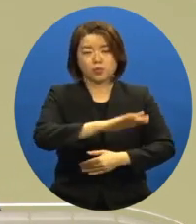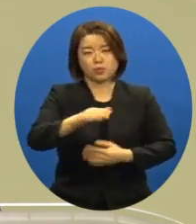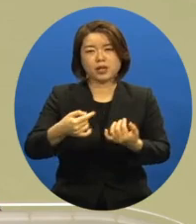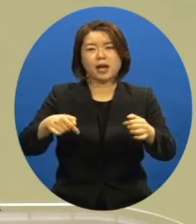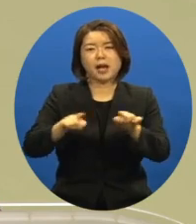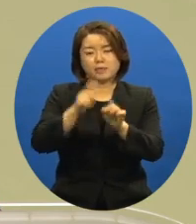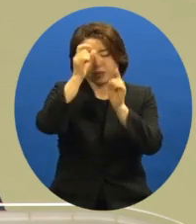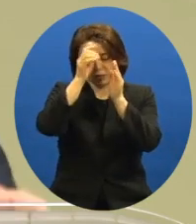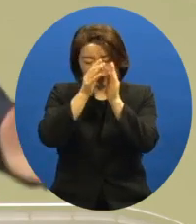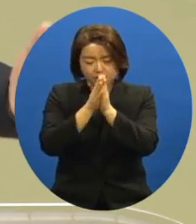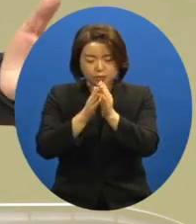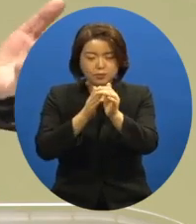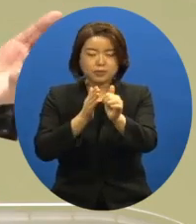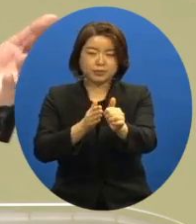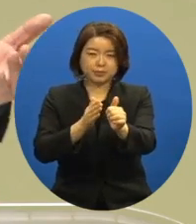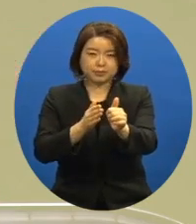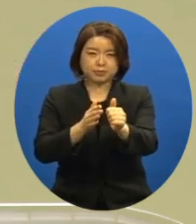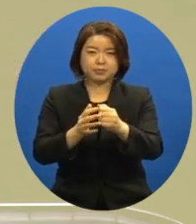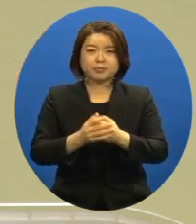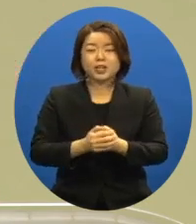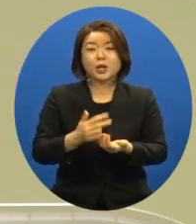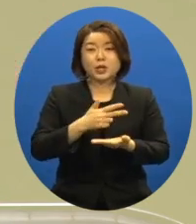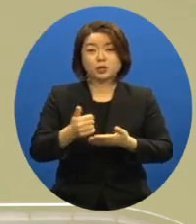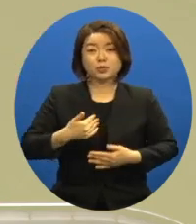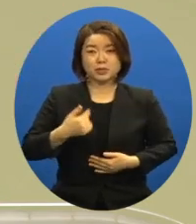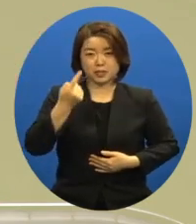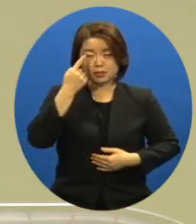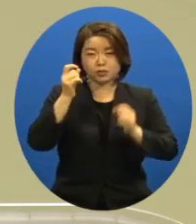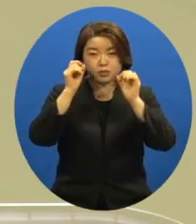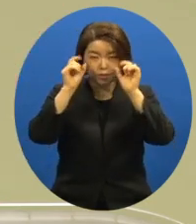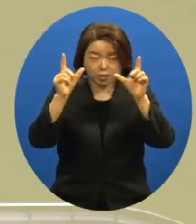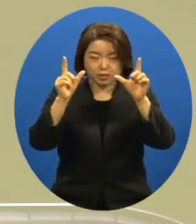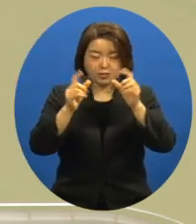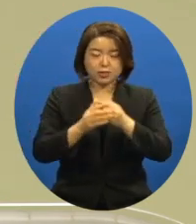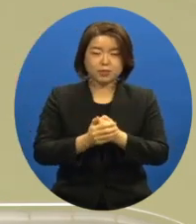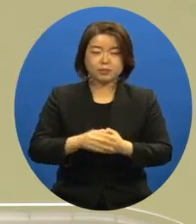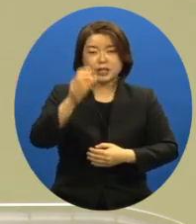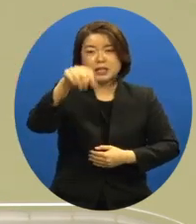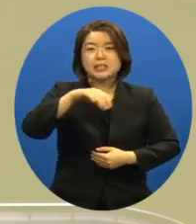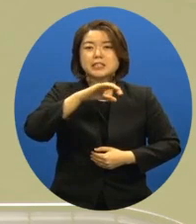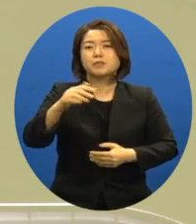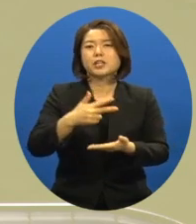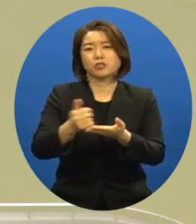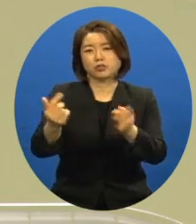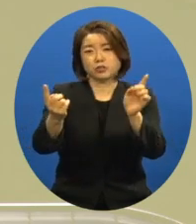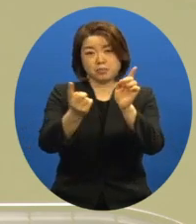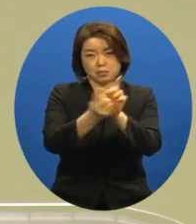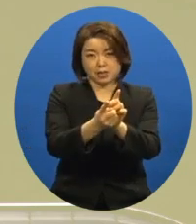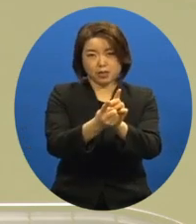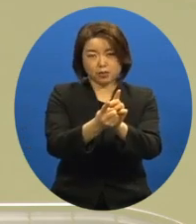기도합시다. 주님, 제 눈을 열어 십자가의 주님을 만나고